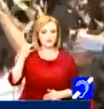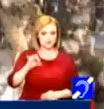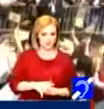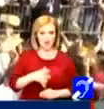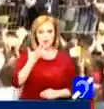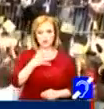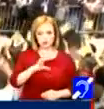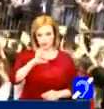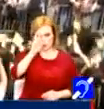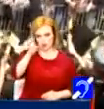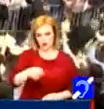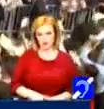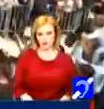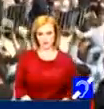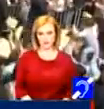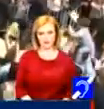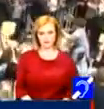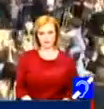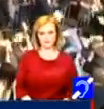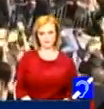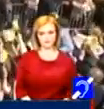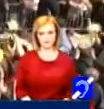importantă comunitate catolică.